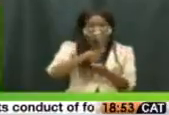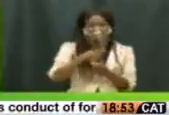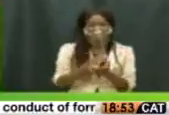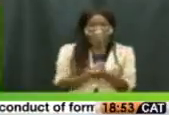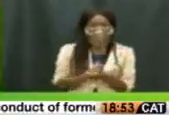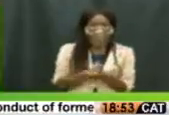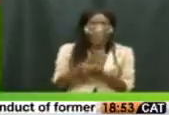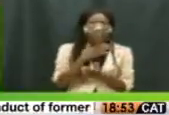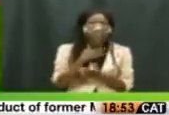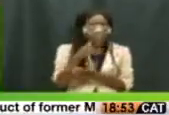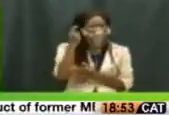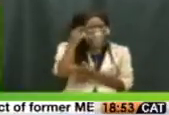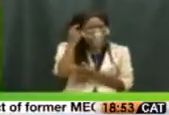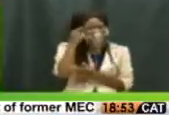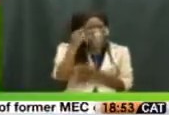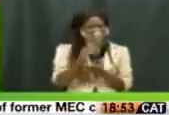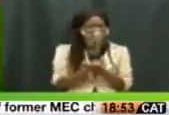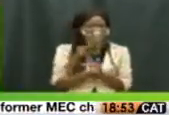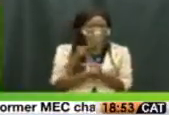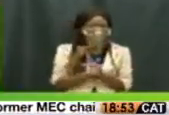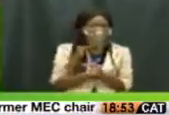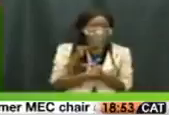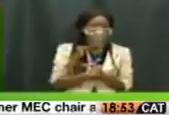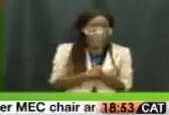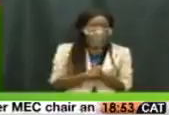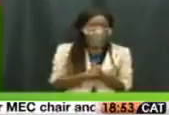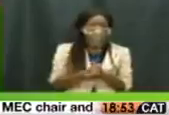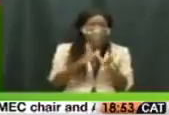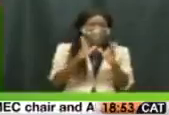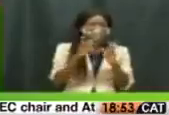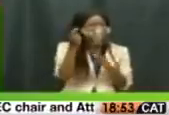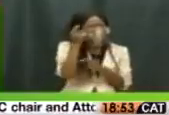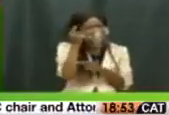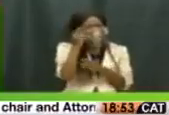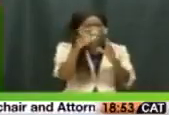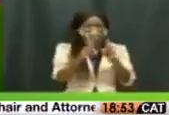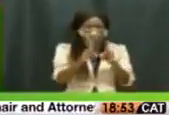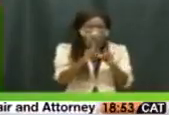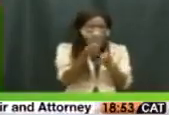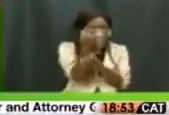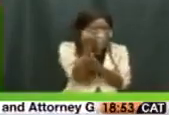pofuna kupeza kapena kuchotsa chikayiko choti munthu ali ndi matenda awo kapena ayi,